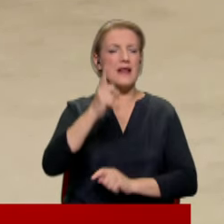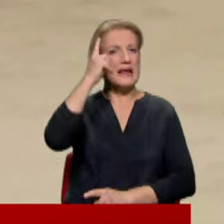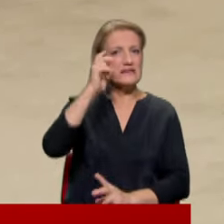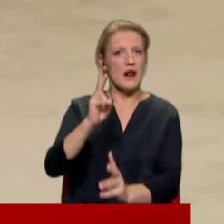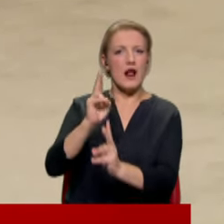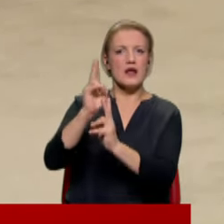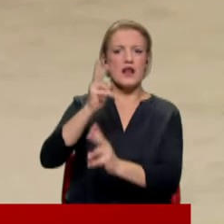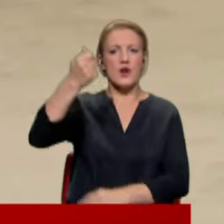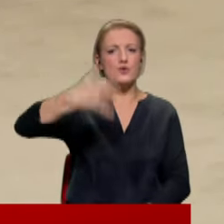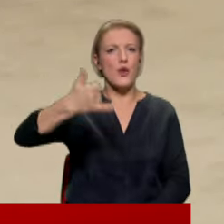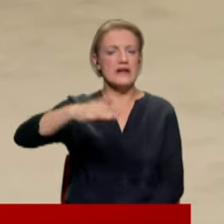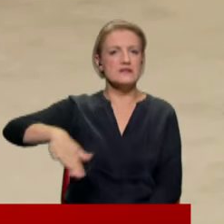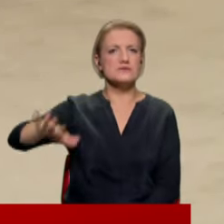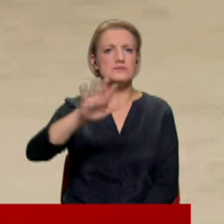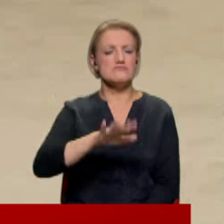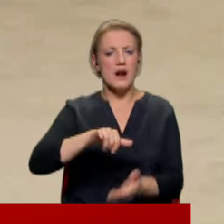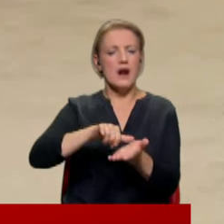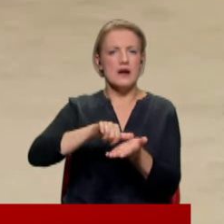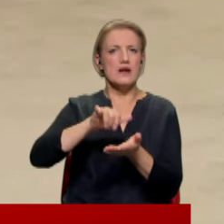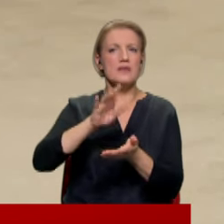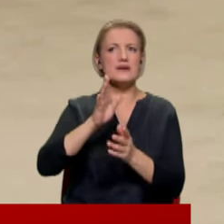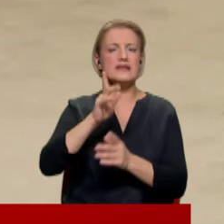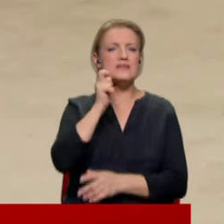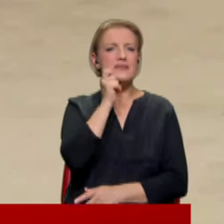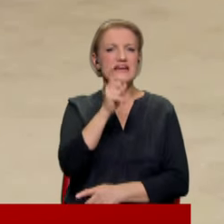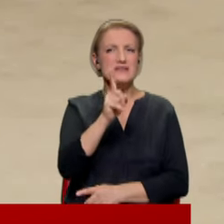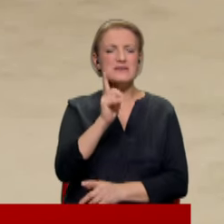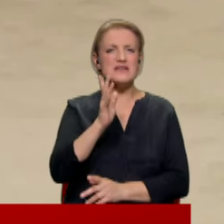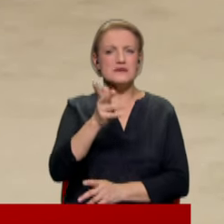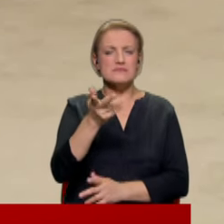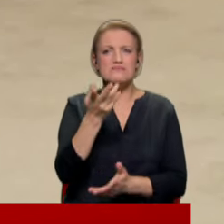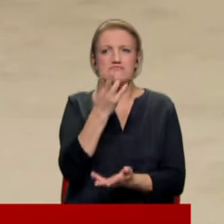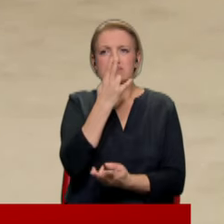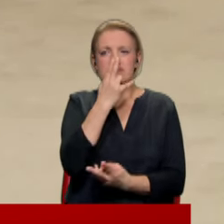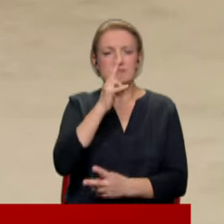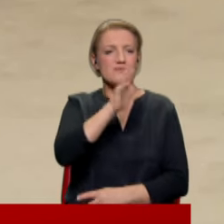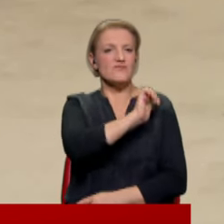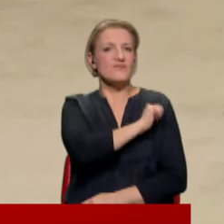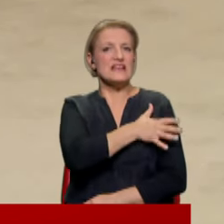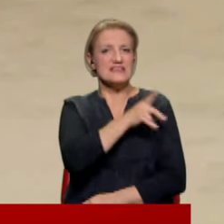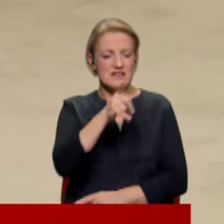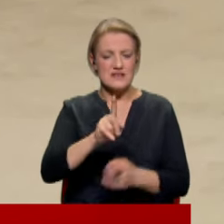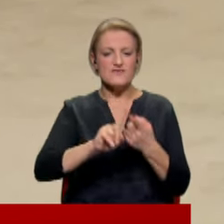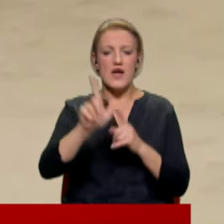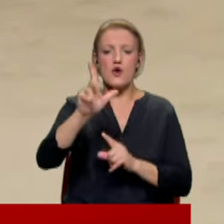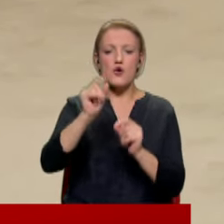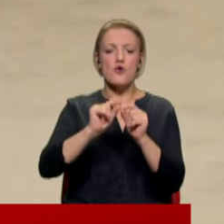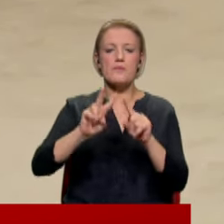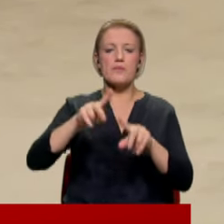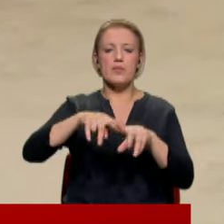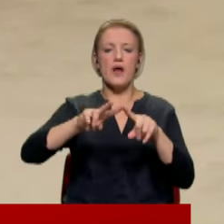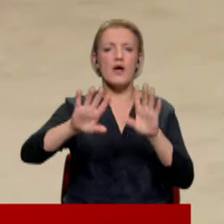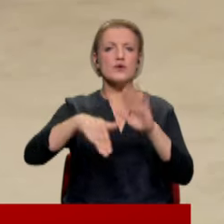İsrail yönetiminin tamamen bir fanatizm ile Filistin ve lübnan'dan